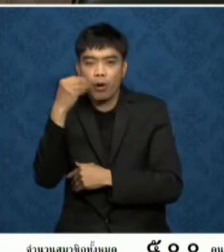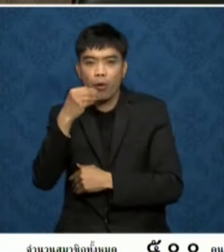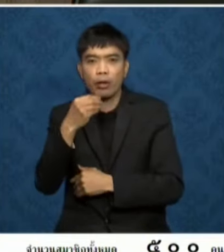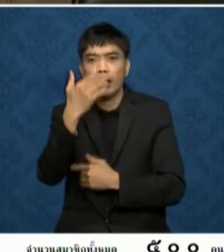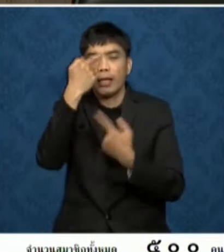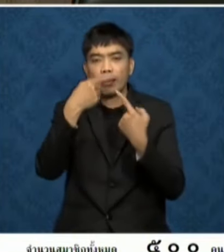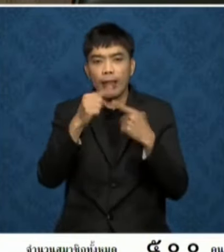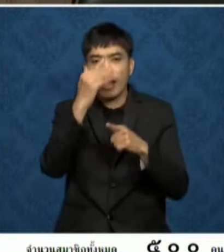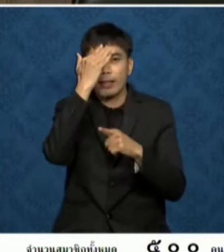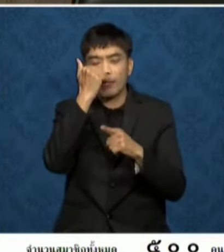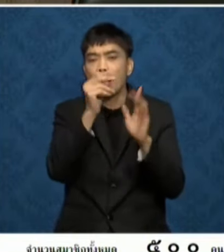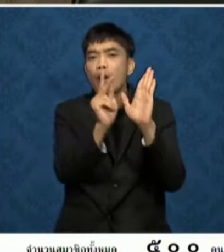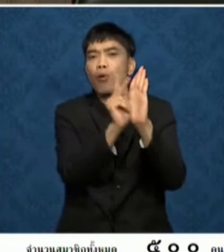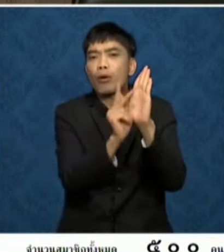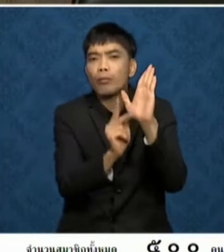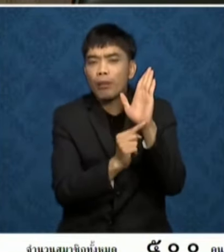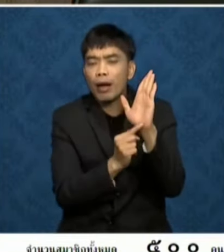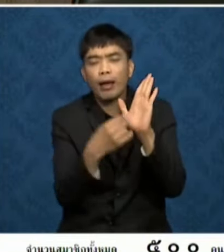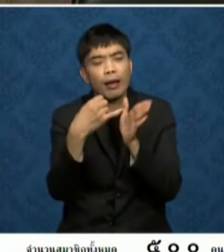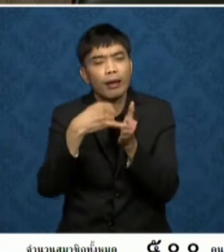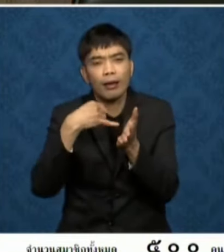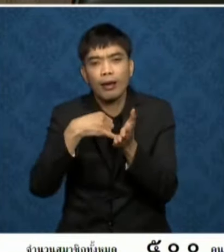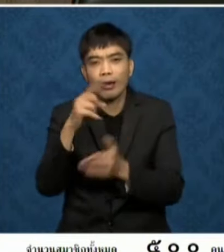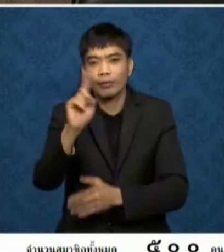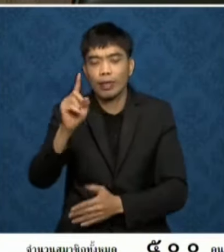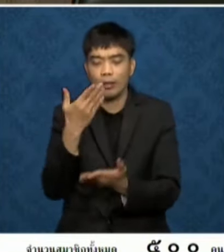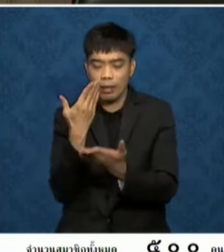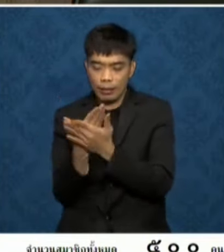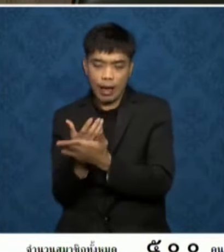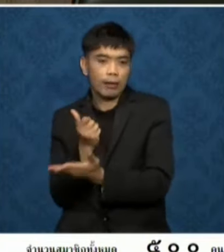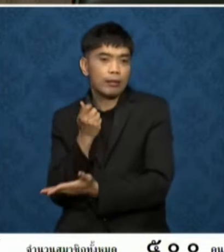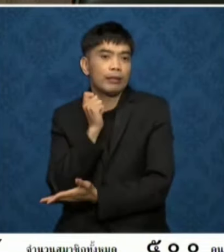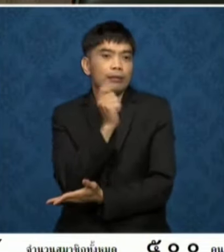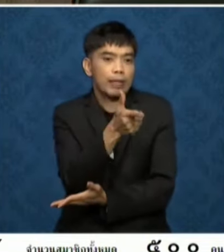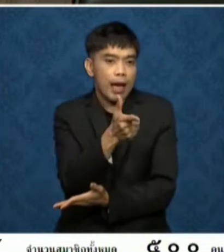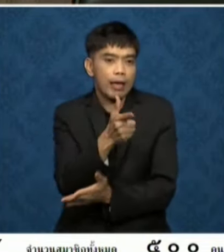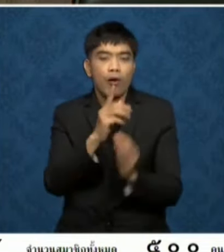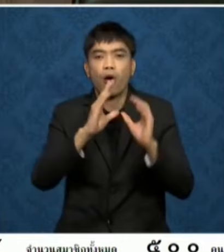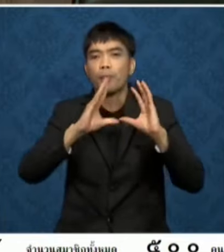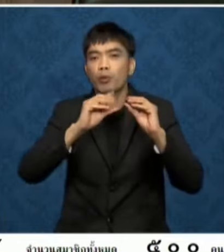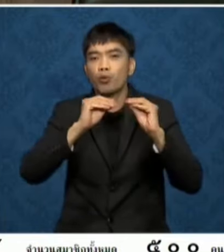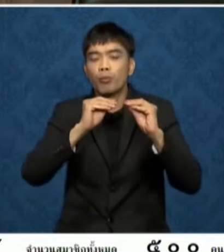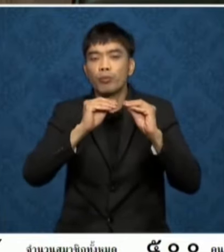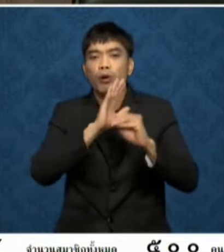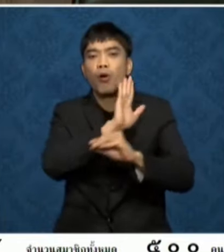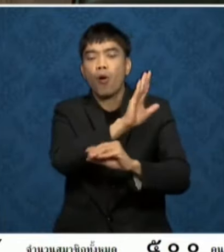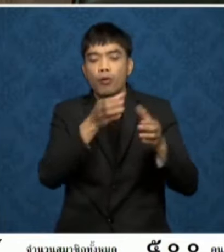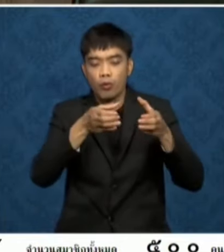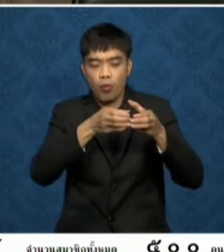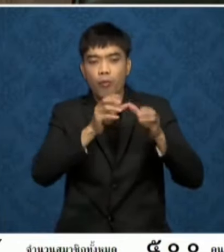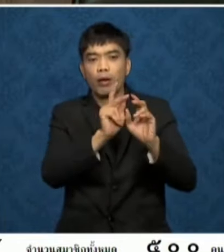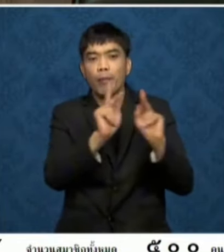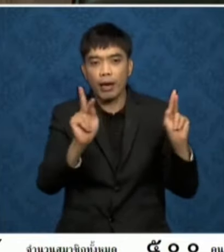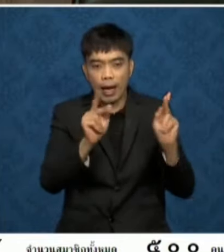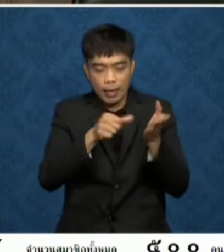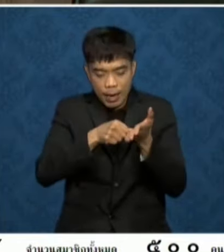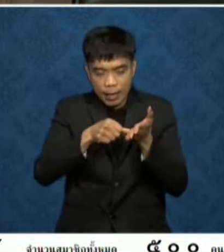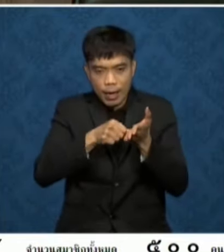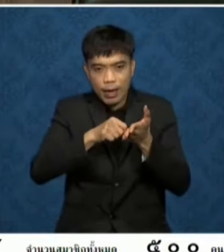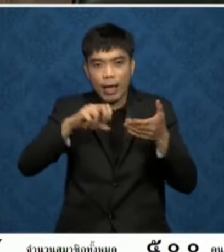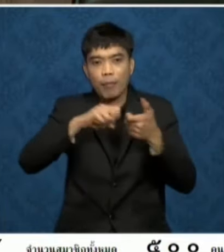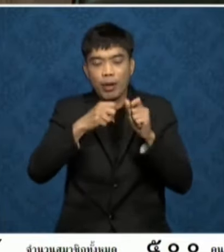งินอะไรมากมายเลยครับอย่างมากก็แค่ค่าเบี้ยประชุมของกรรมาธิการเราในการแค่แก้โครงสร้างปาล์ม